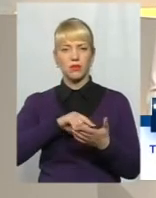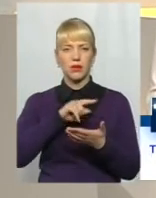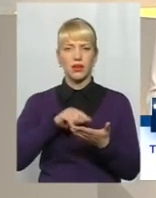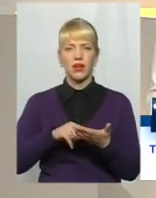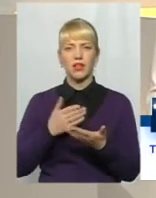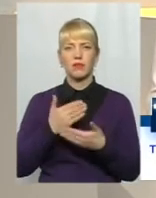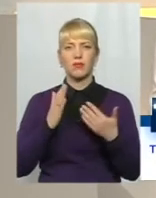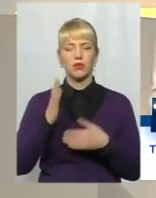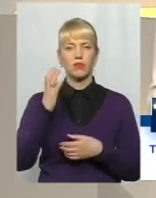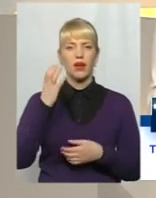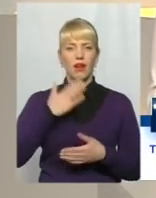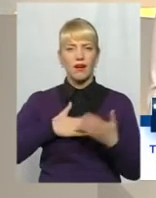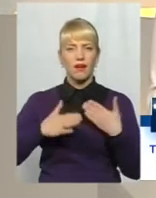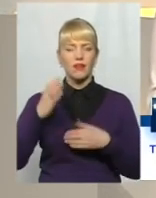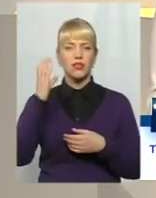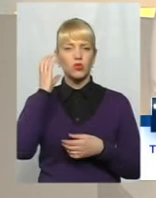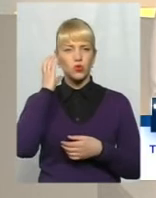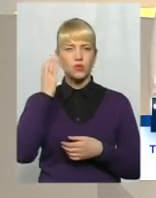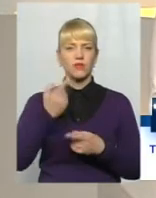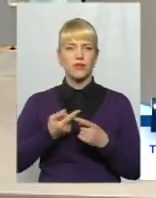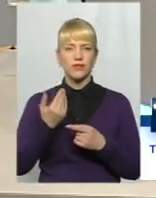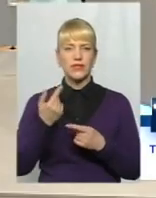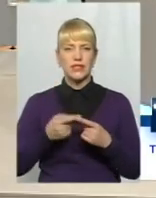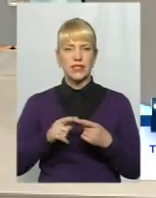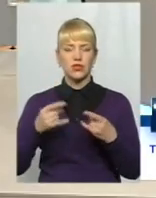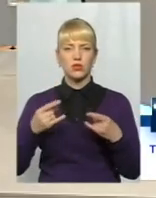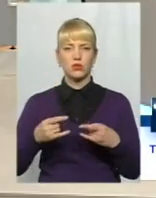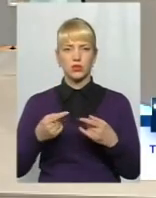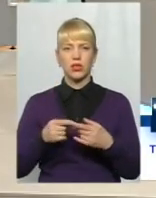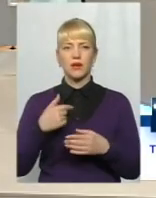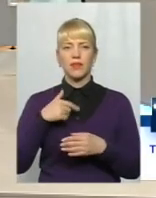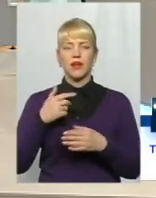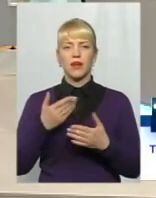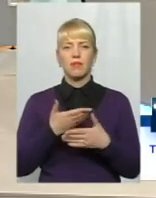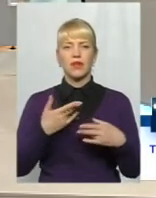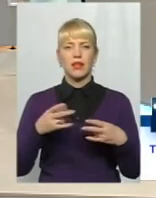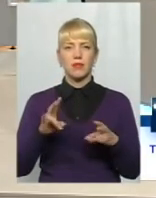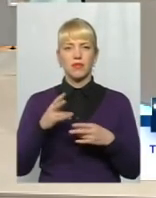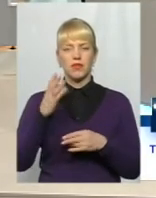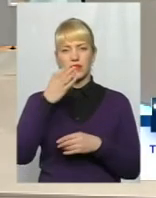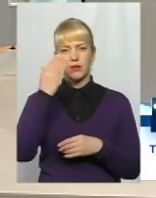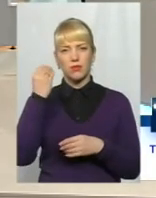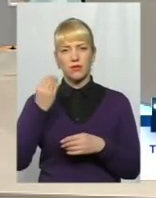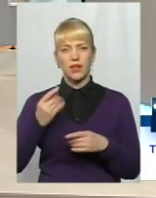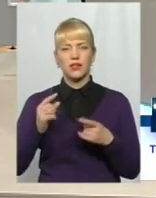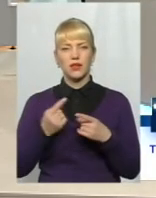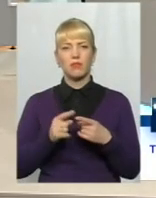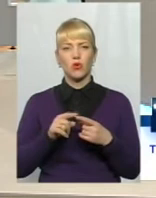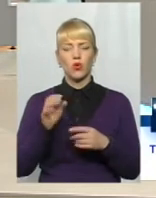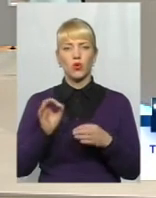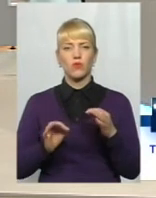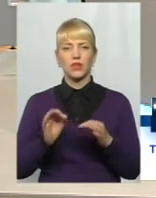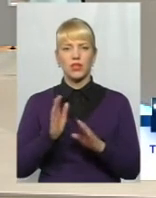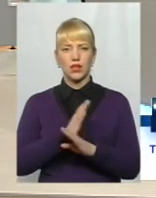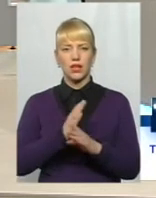будемо раді чути у цій студії. А ми продовжуємо. Оскільки ми маємо не забувати, ми вже почали про це говорити, про довкілля, про